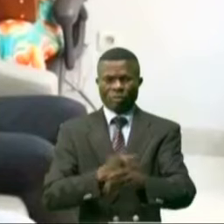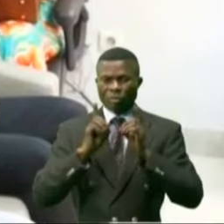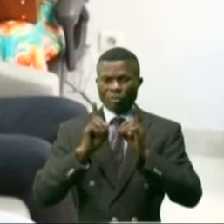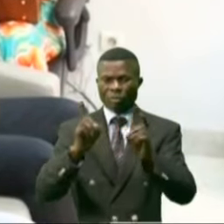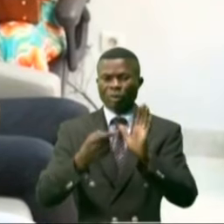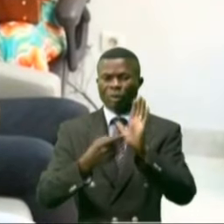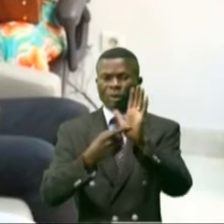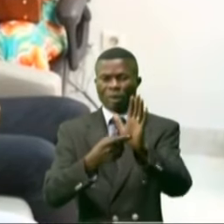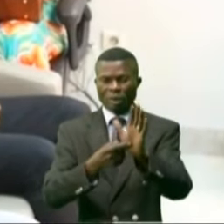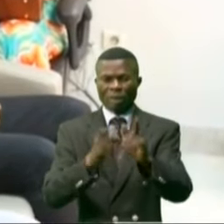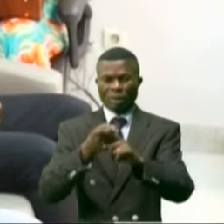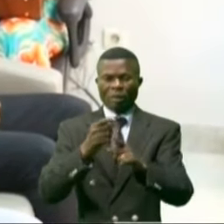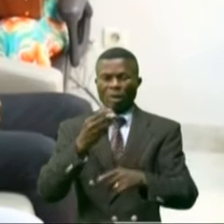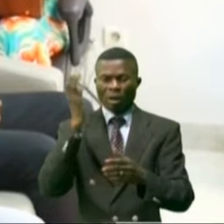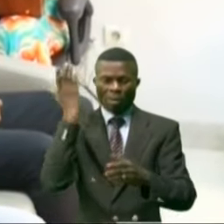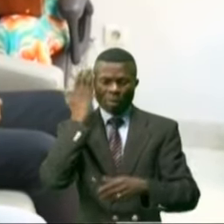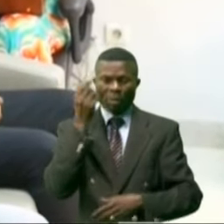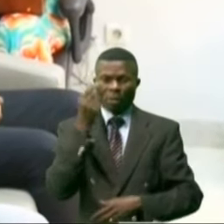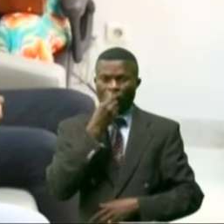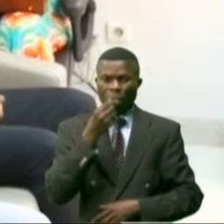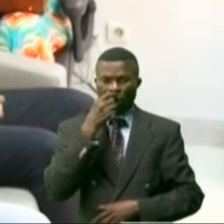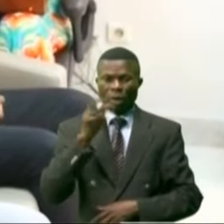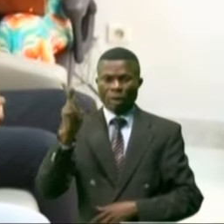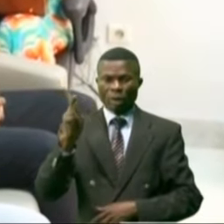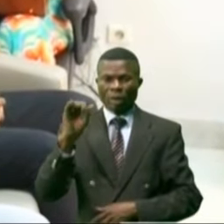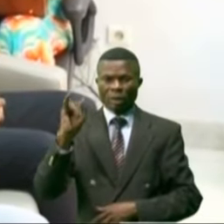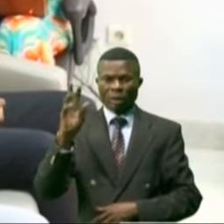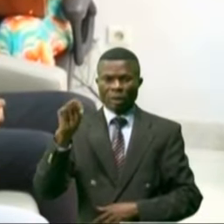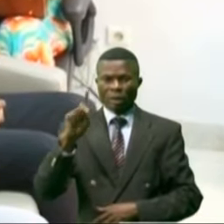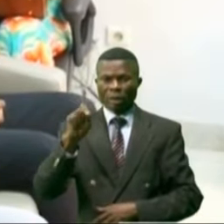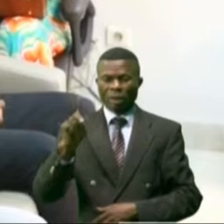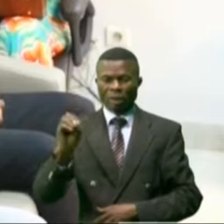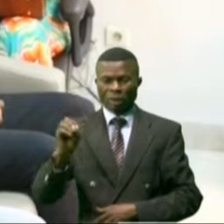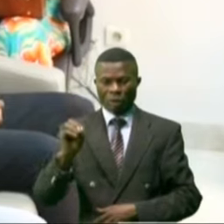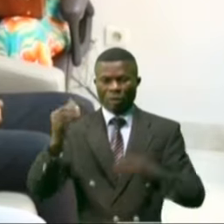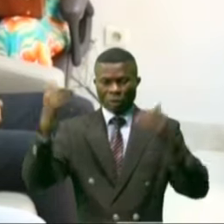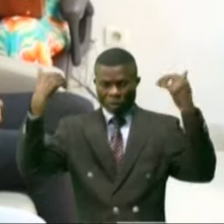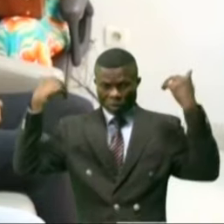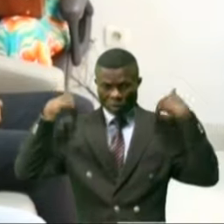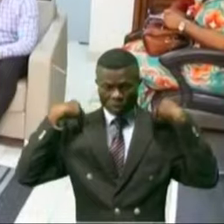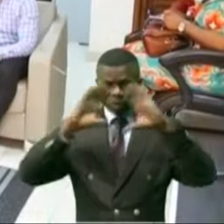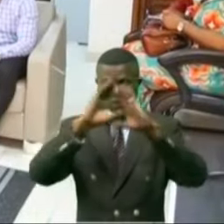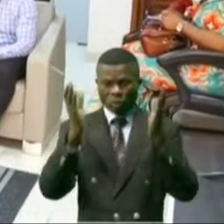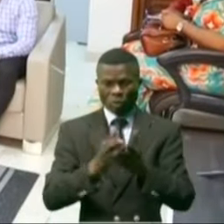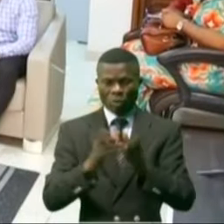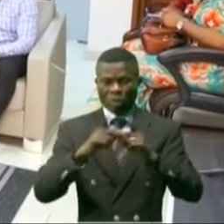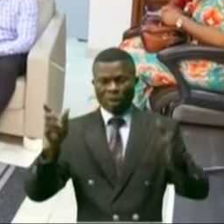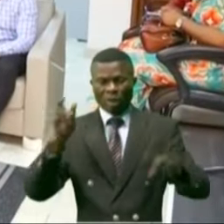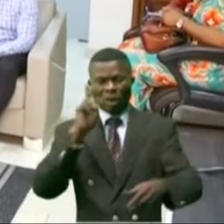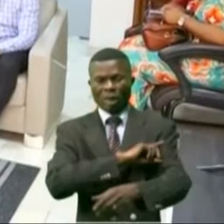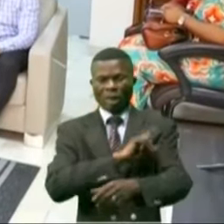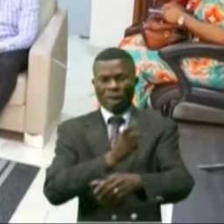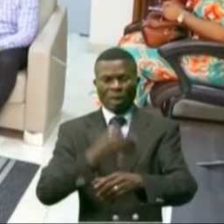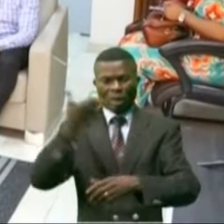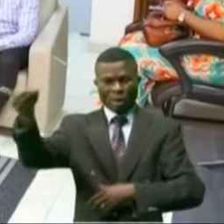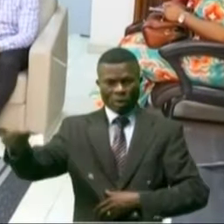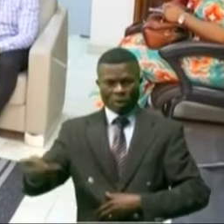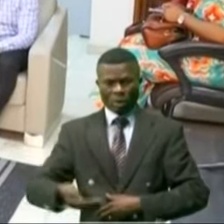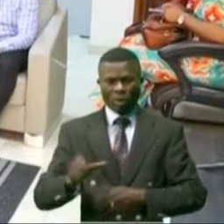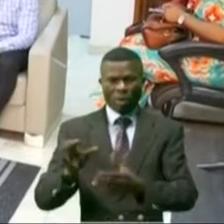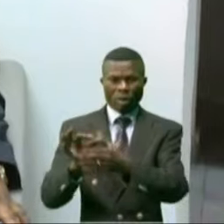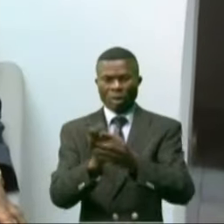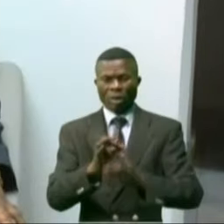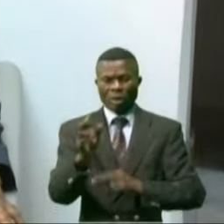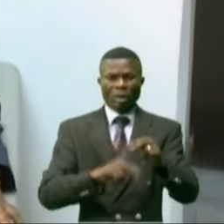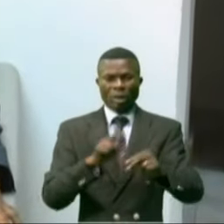émané de M. Joseph Kinzo, président de la notabilité et de la communauté du Grand Kivu, qui a été reçu par le